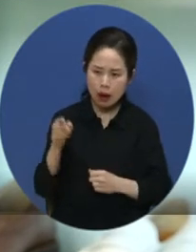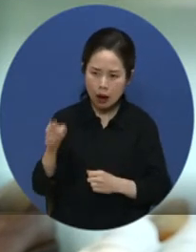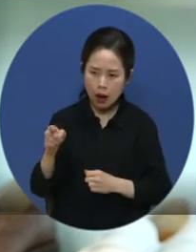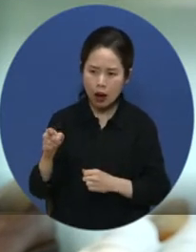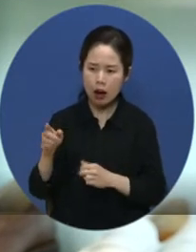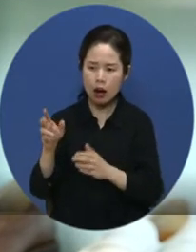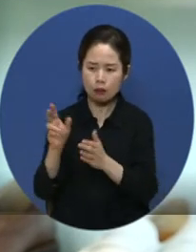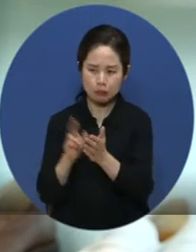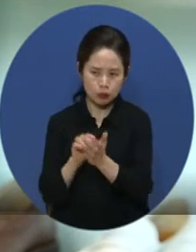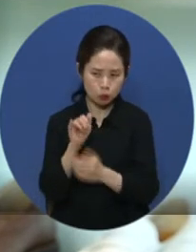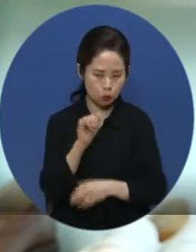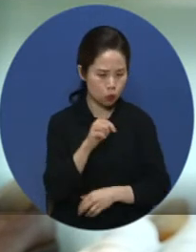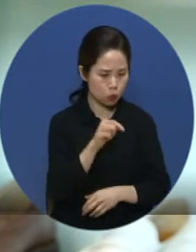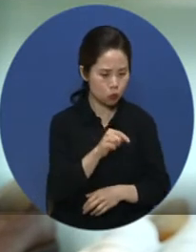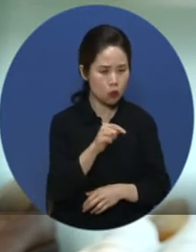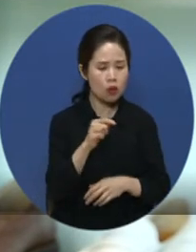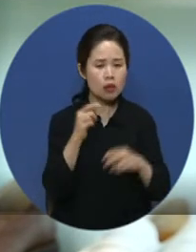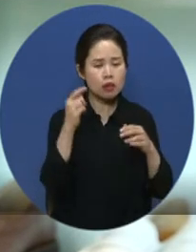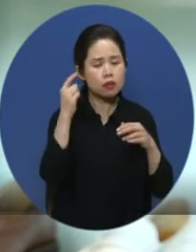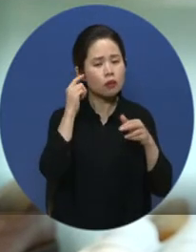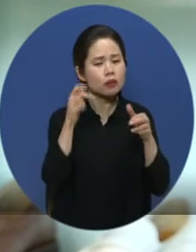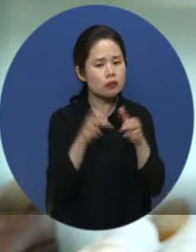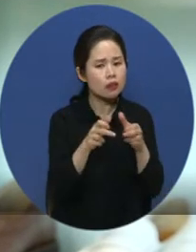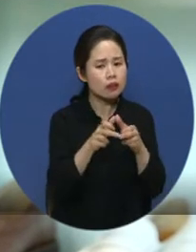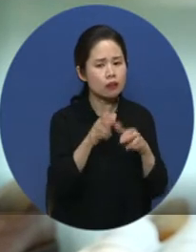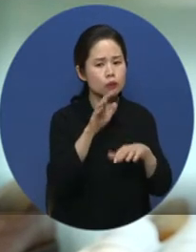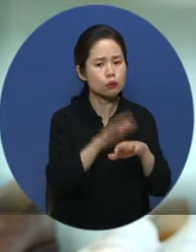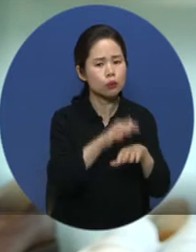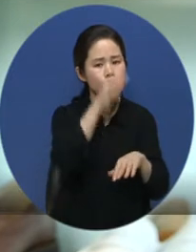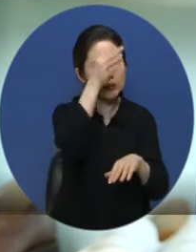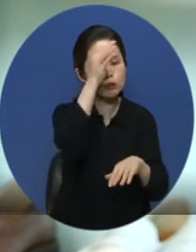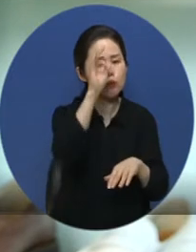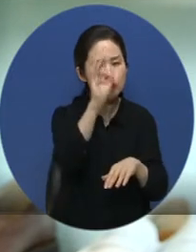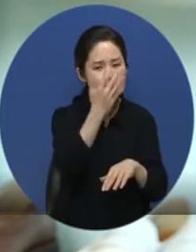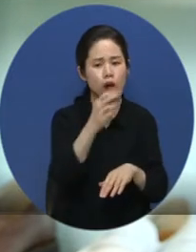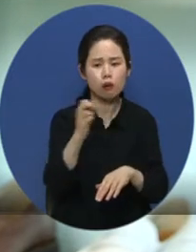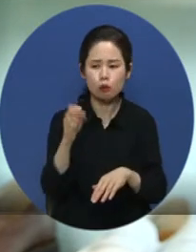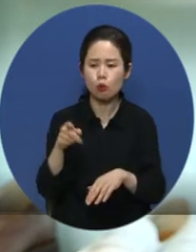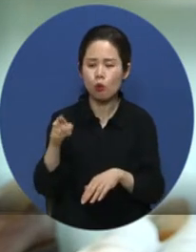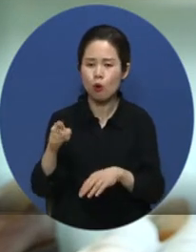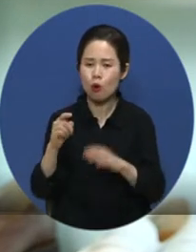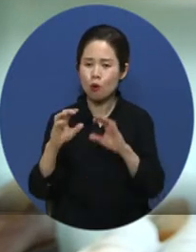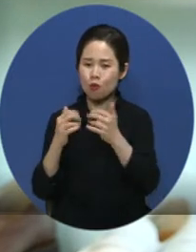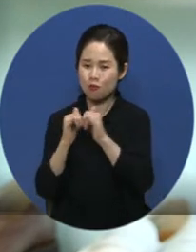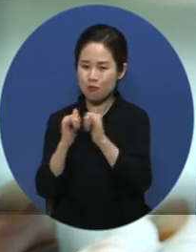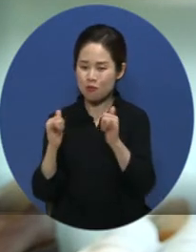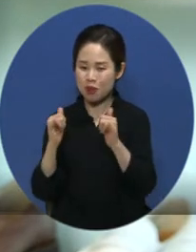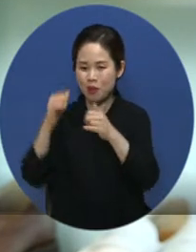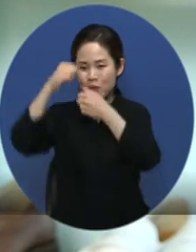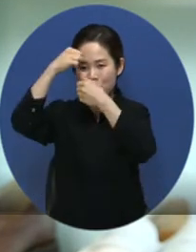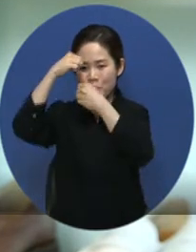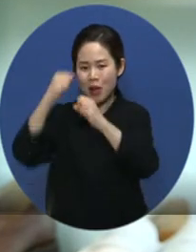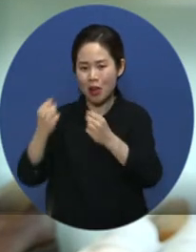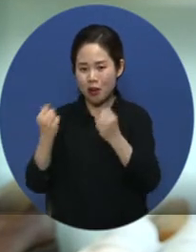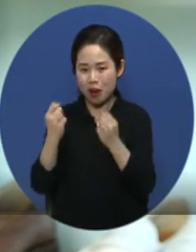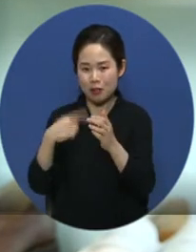우수한 솜씨에 또 국민들의 발 건강을 같이 테마로